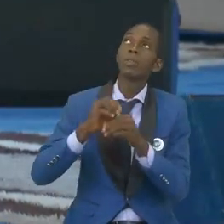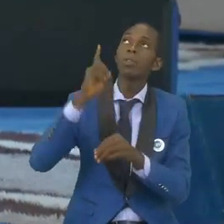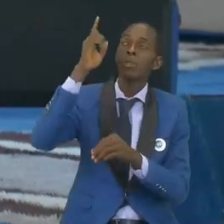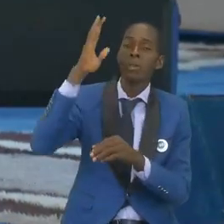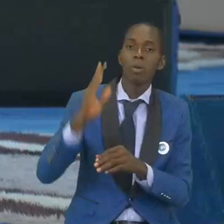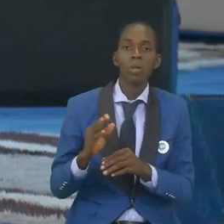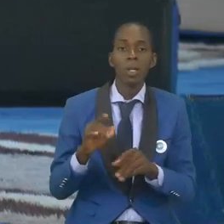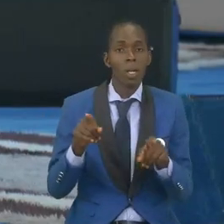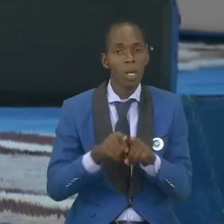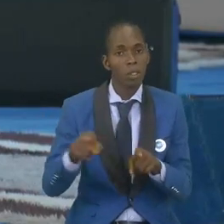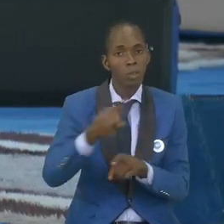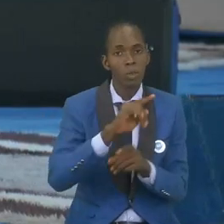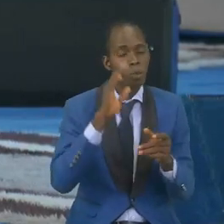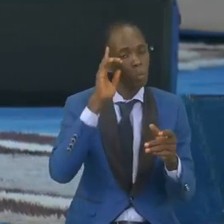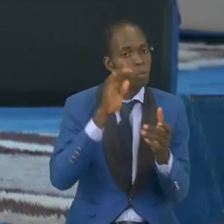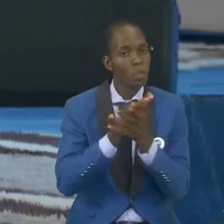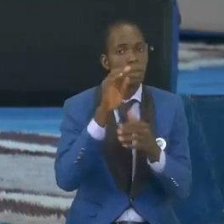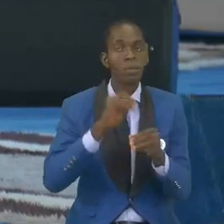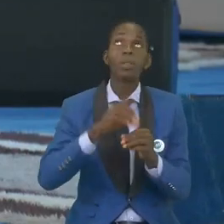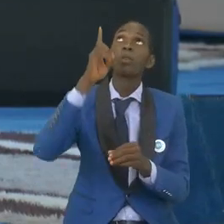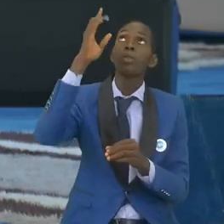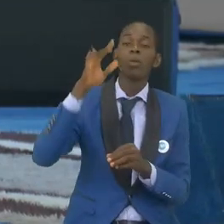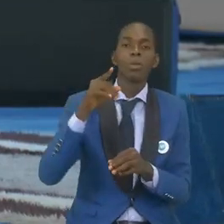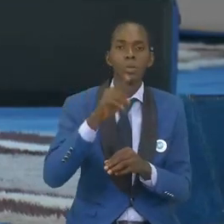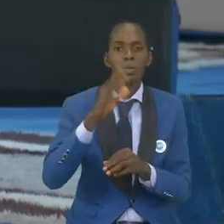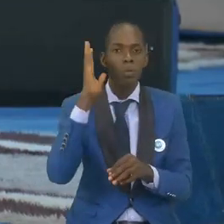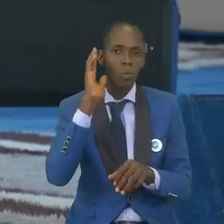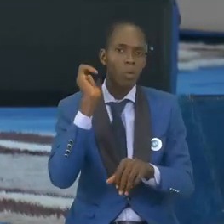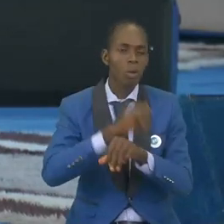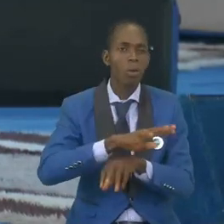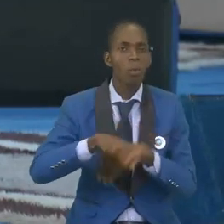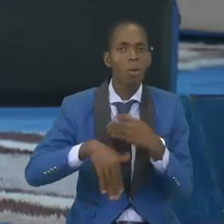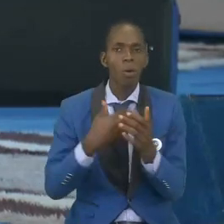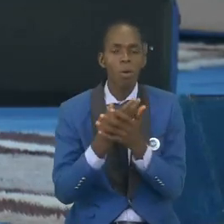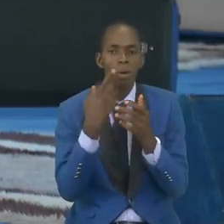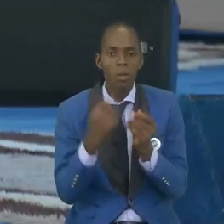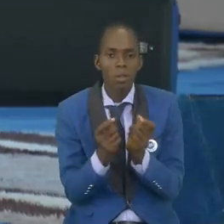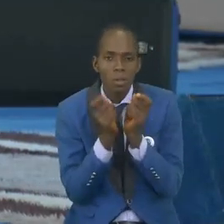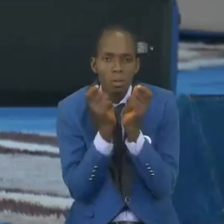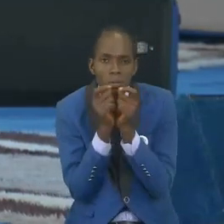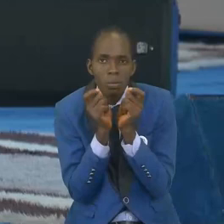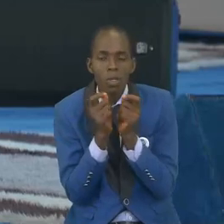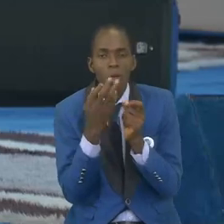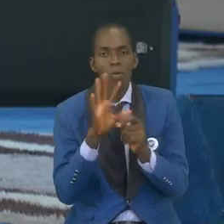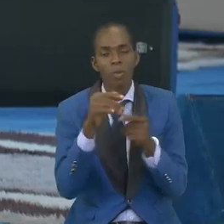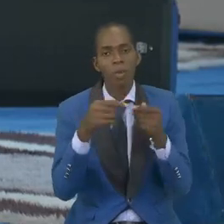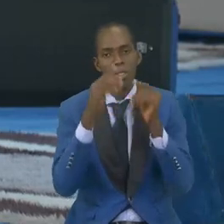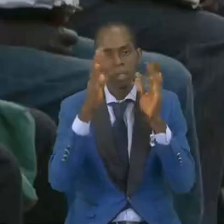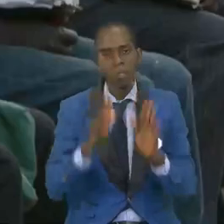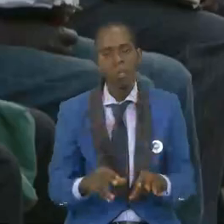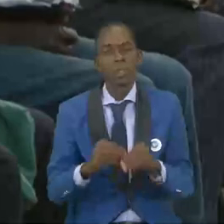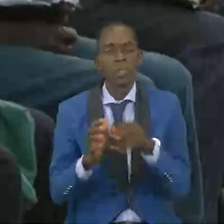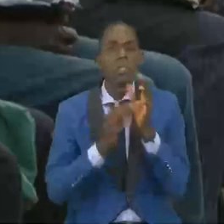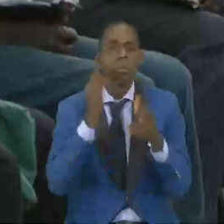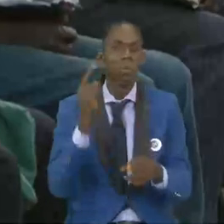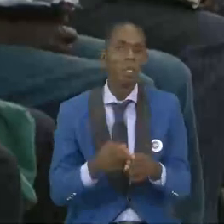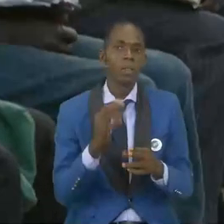gens-là. Il croyait en son Dieu. Comme tu crois en ton Dieu, tu vas vaincre tous les